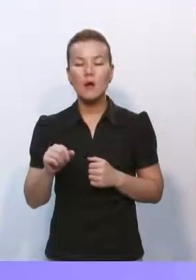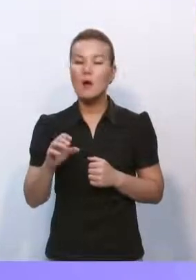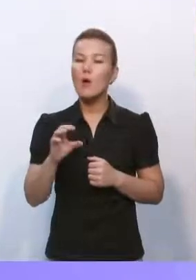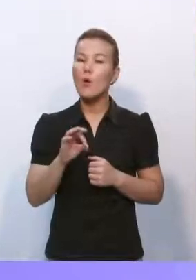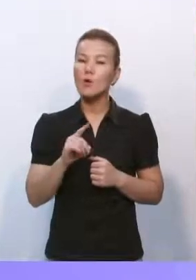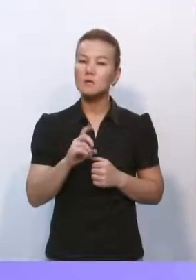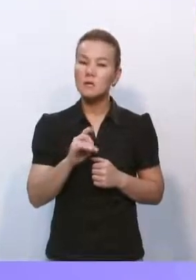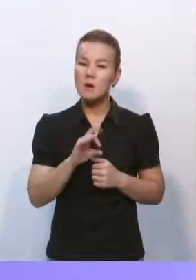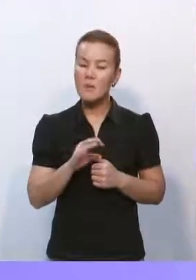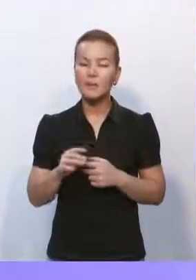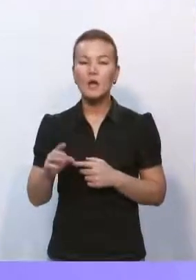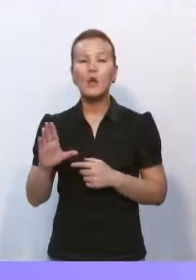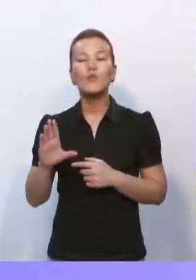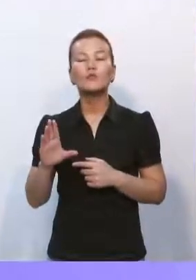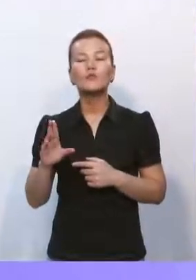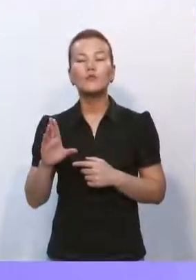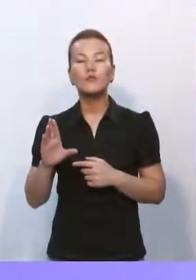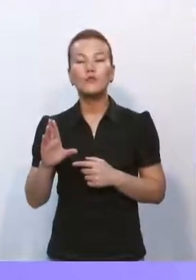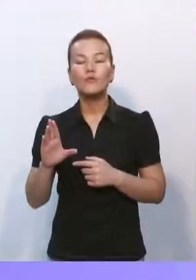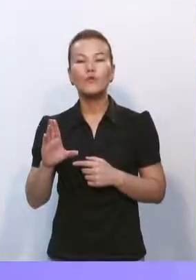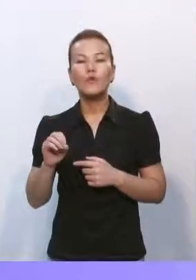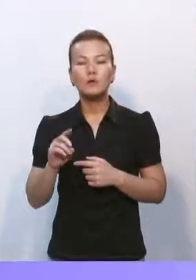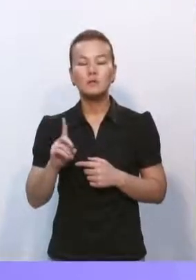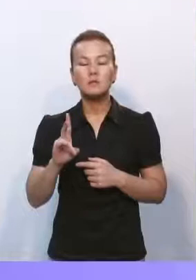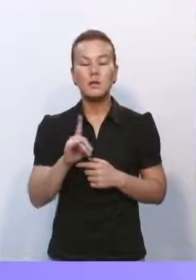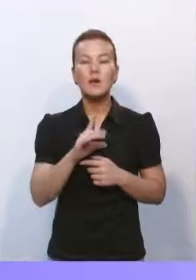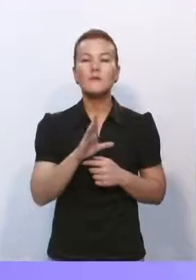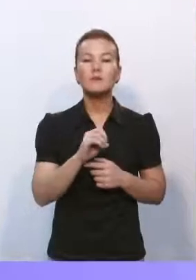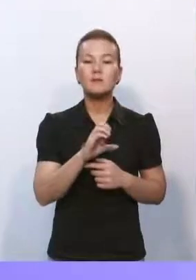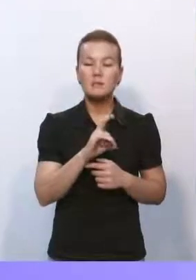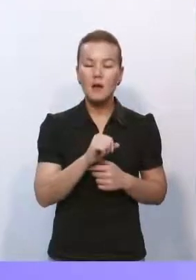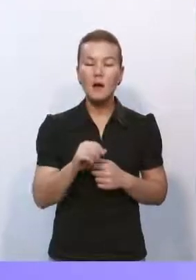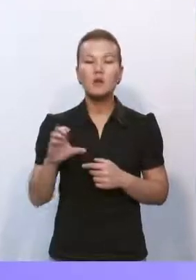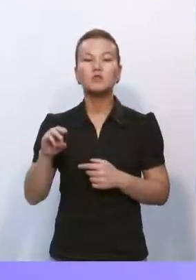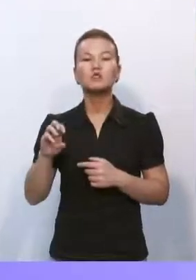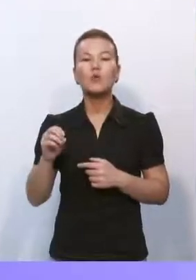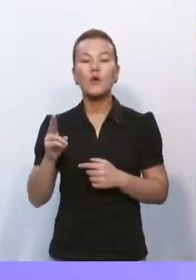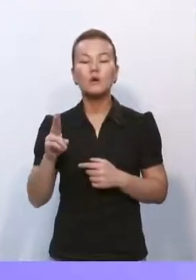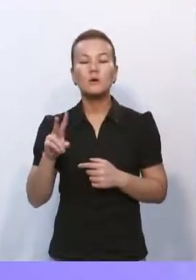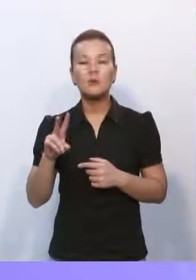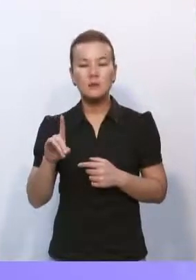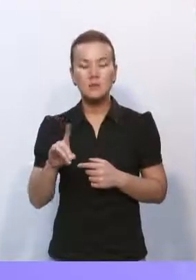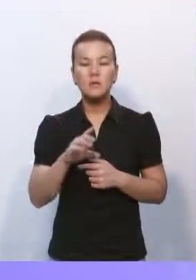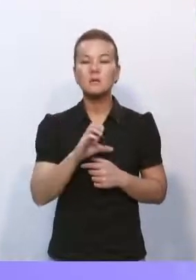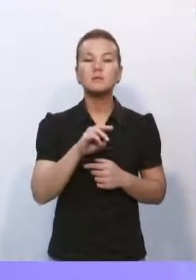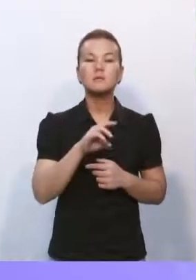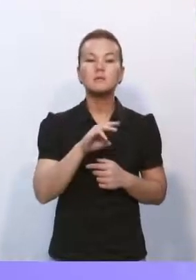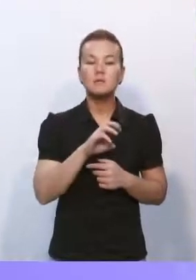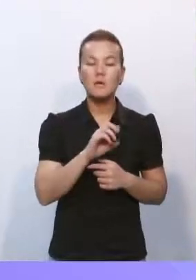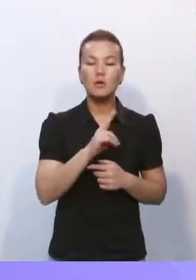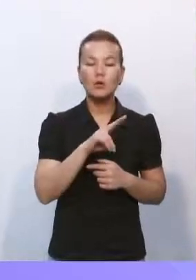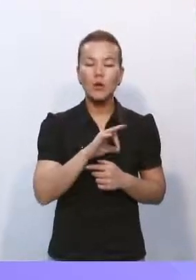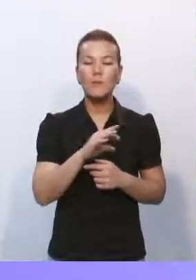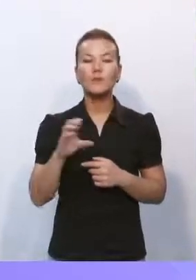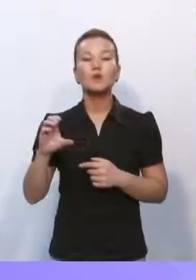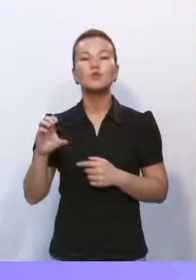озеро, весны, весна, стекла, стекло,